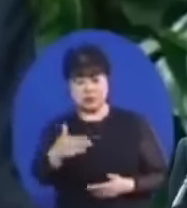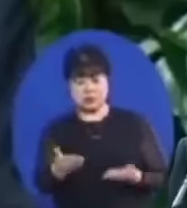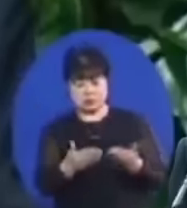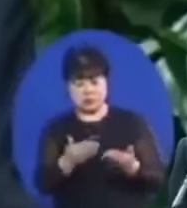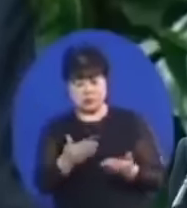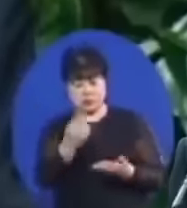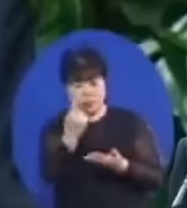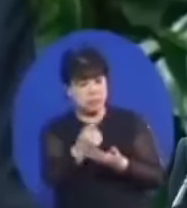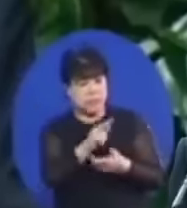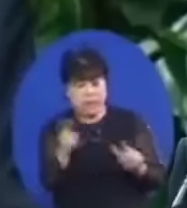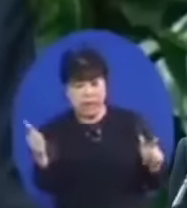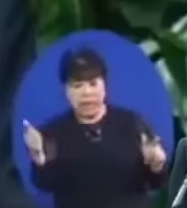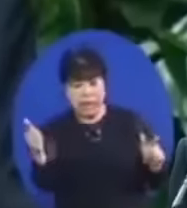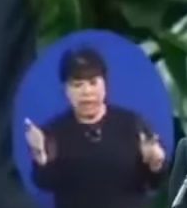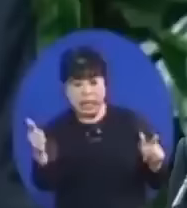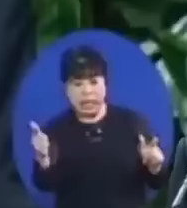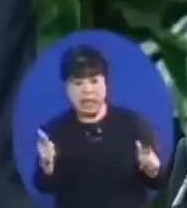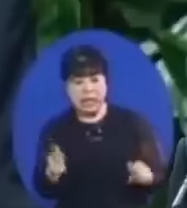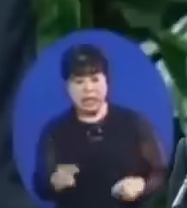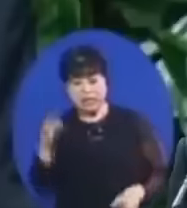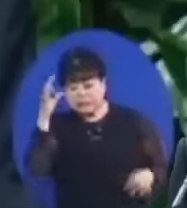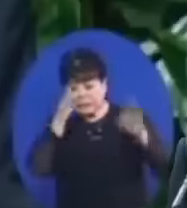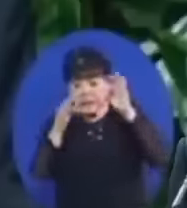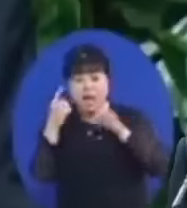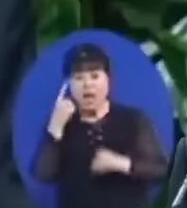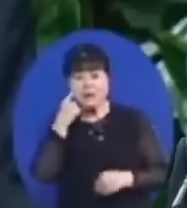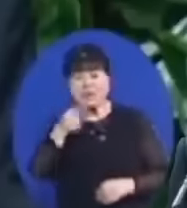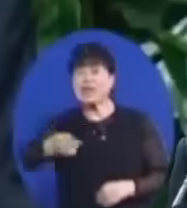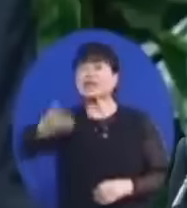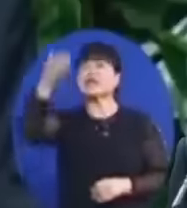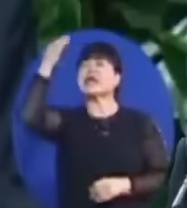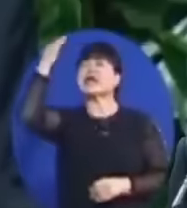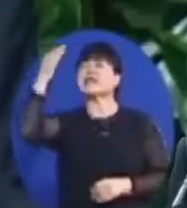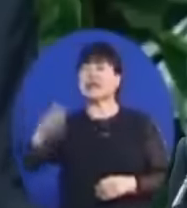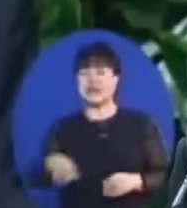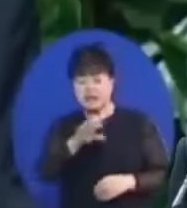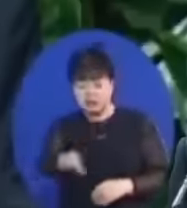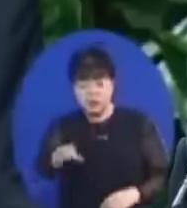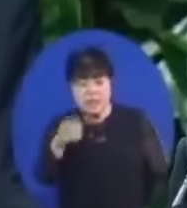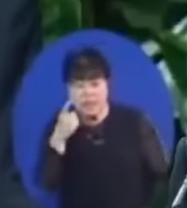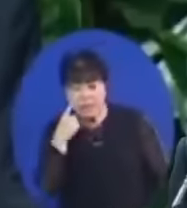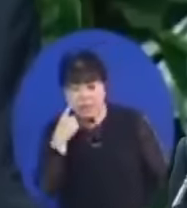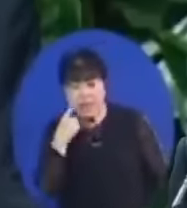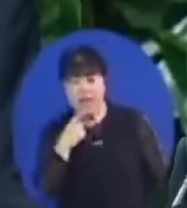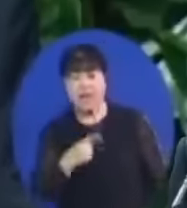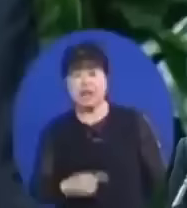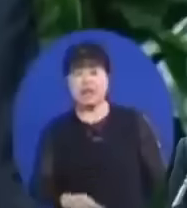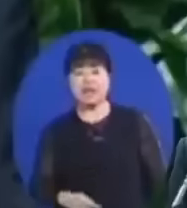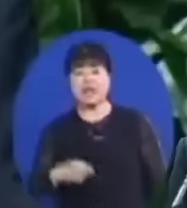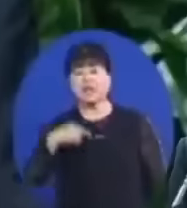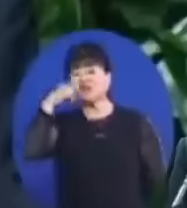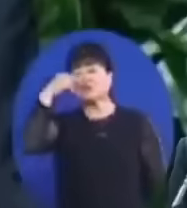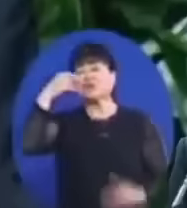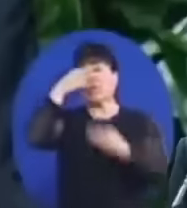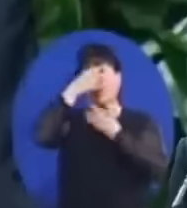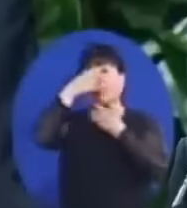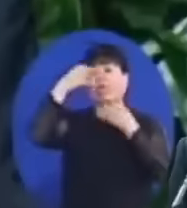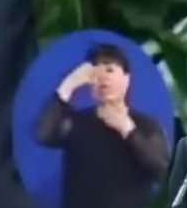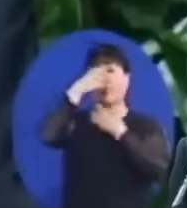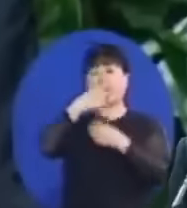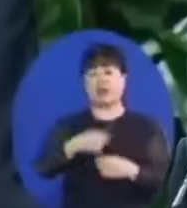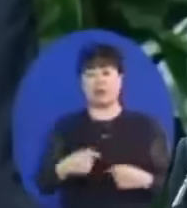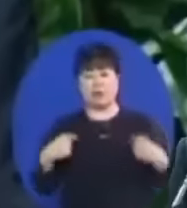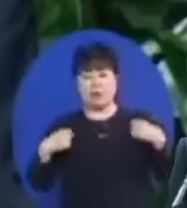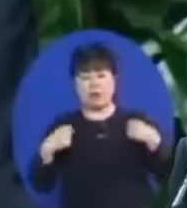직장에 출근하지 않습니다. 그래서 그 사람을 찾아 옛날에 그 사람이 살던 동네에 가보니까 곤드레 만드레 술을 먹고